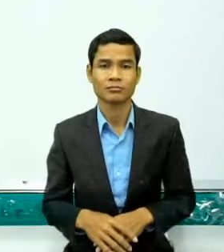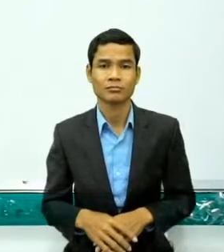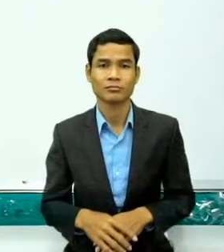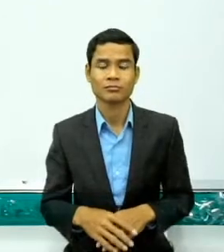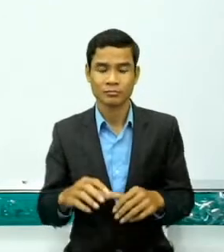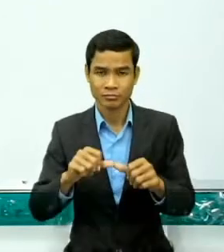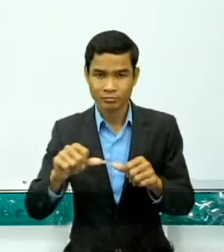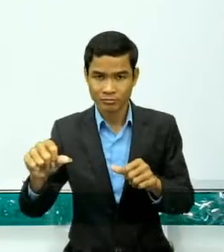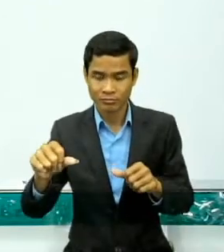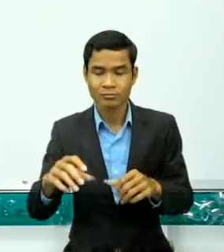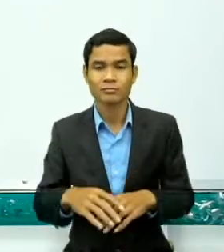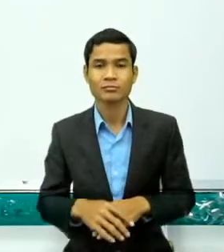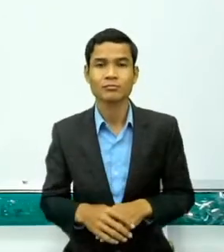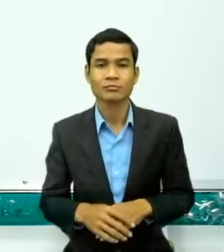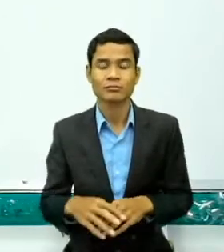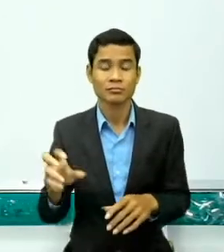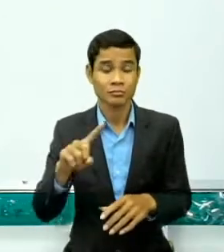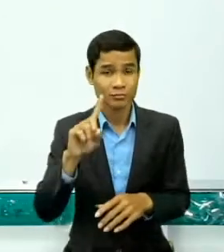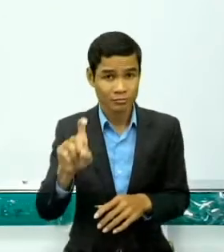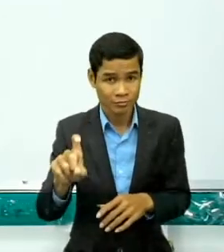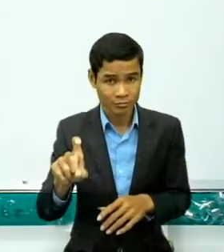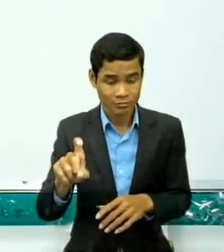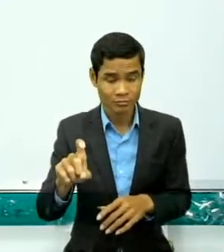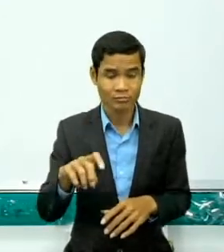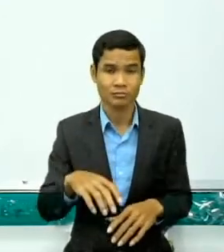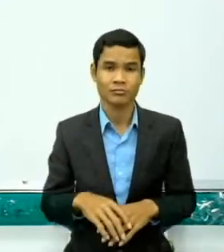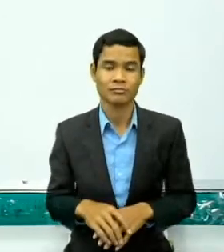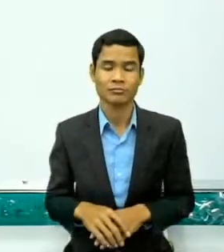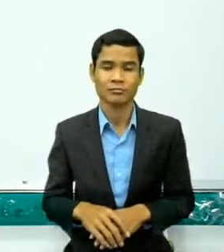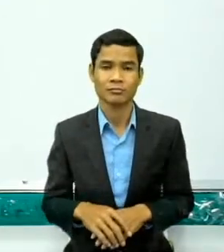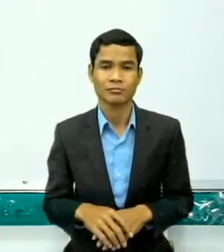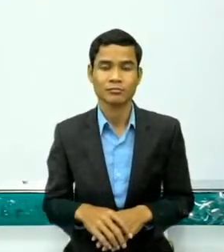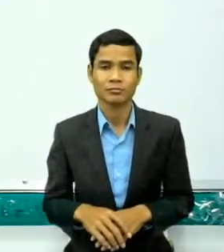បន្តទៀតកូនសួរ